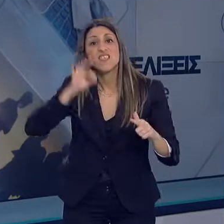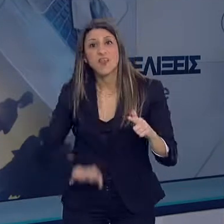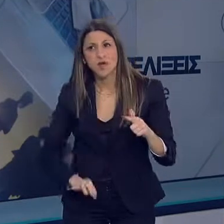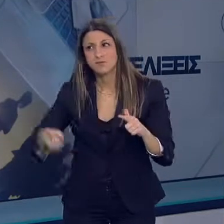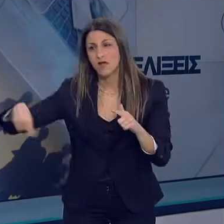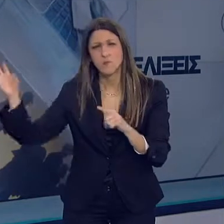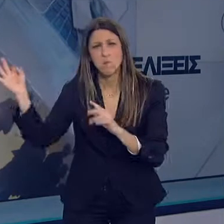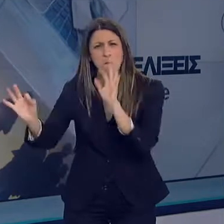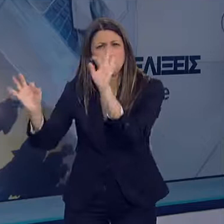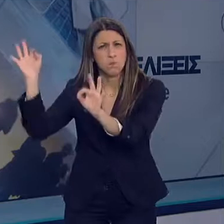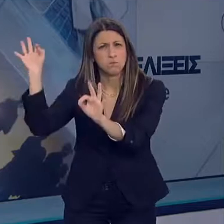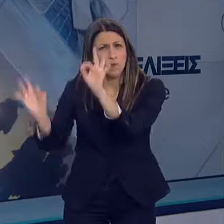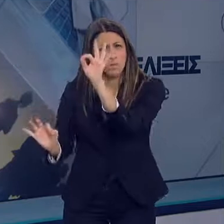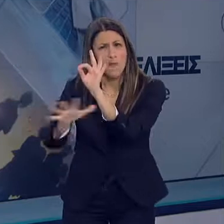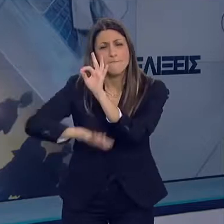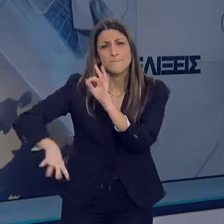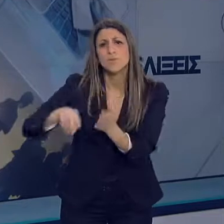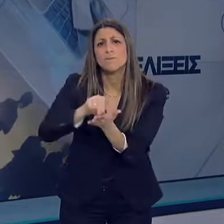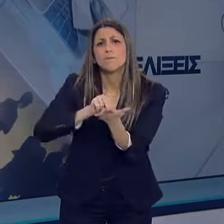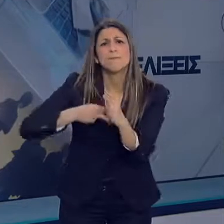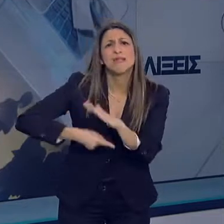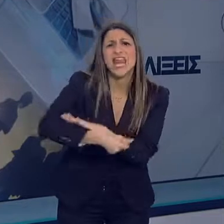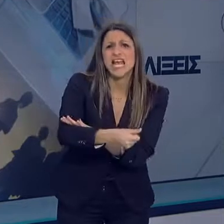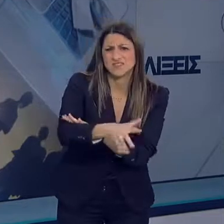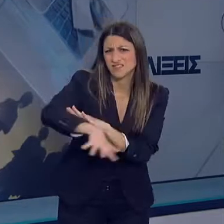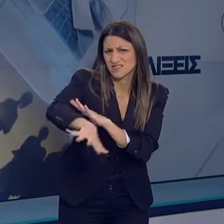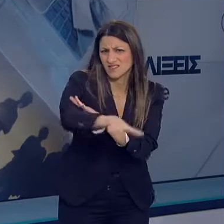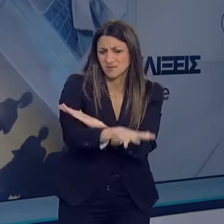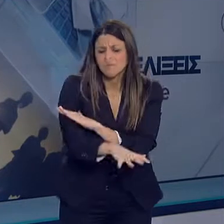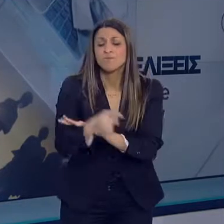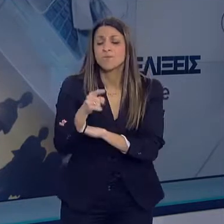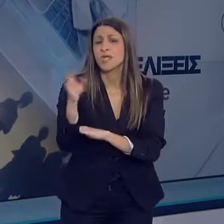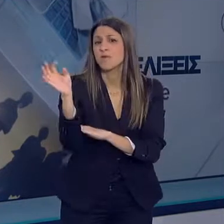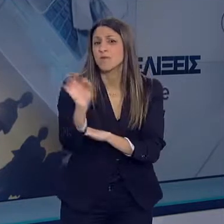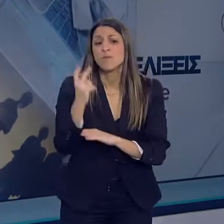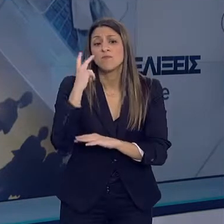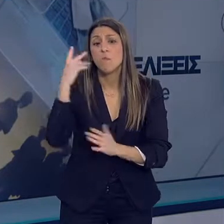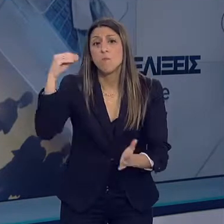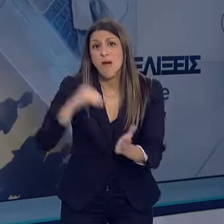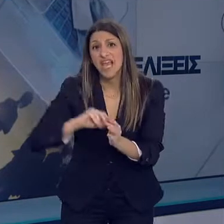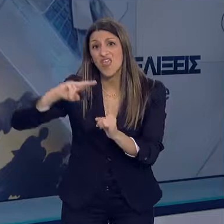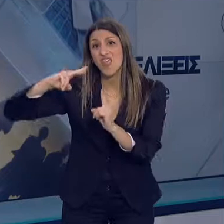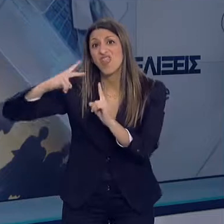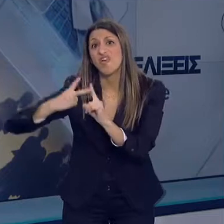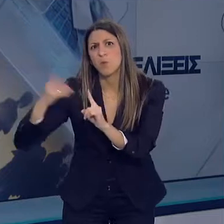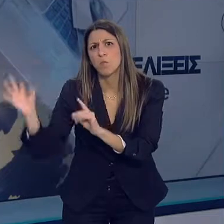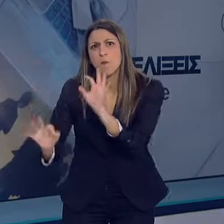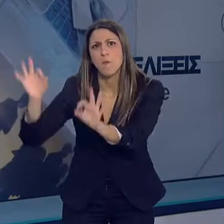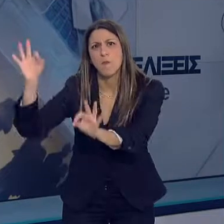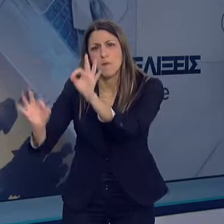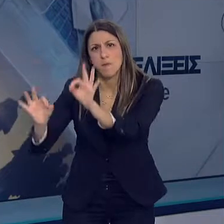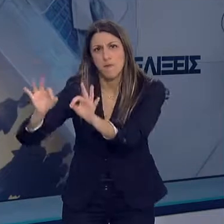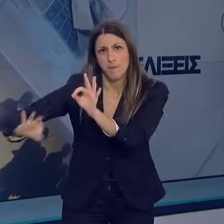ταξίδι, μάλιστα σε καταλήμματα μεταναστών οι δεύτεροι, αντιμετωπίζουν επιστροφή της νόσου συνδυασμένη δυστυχώς και με